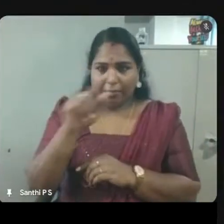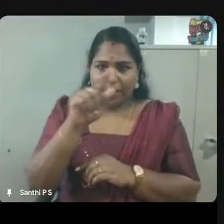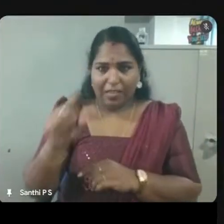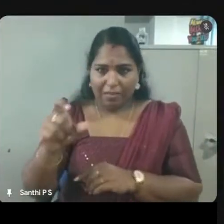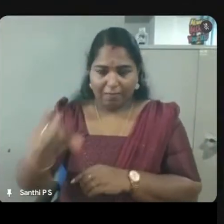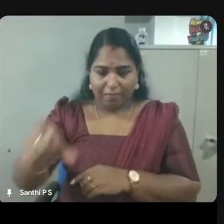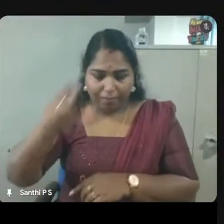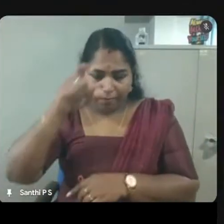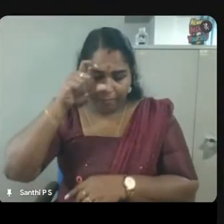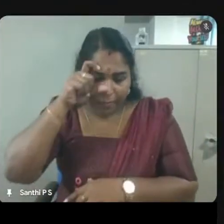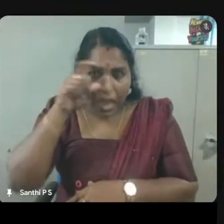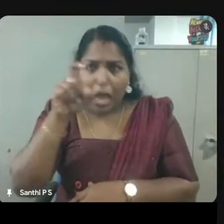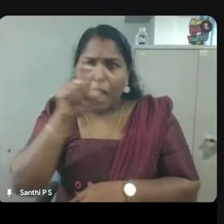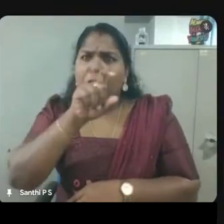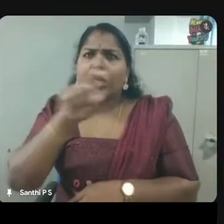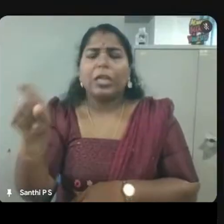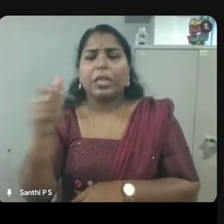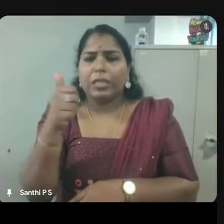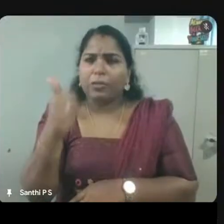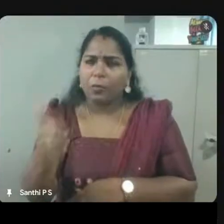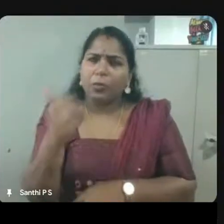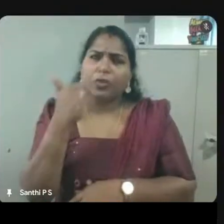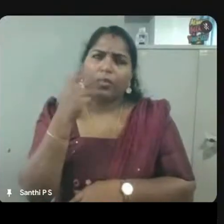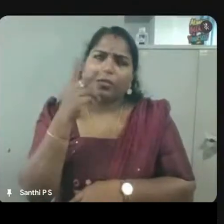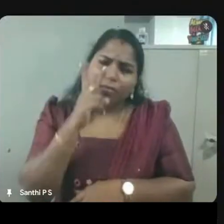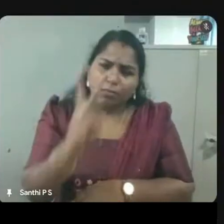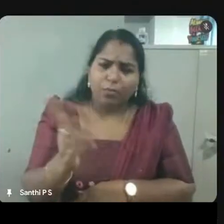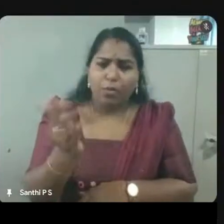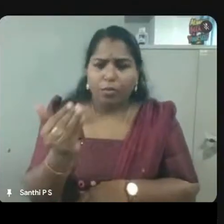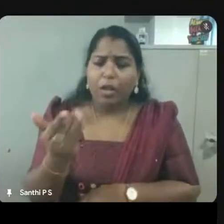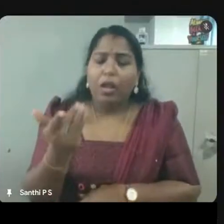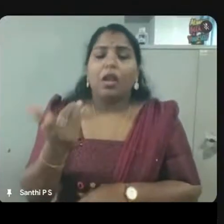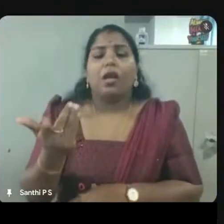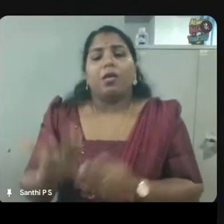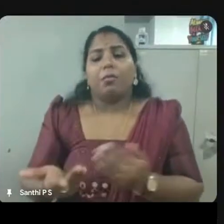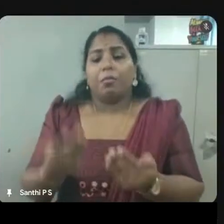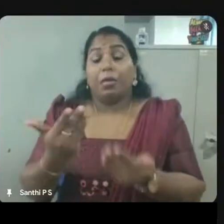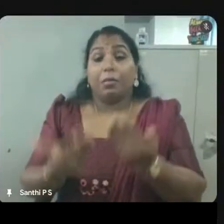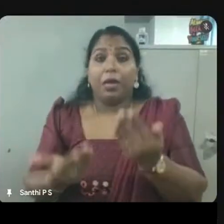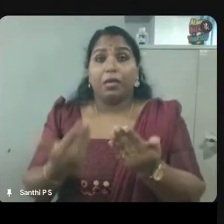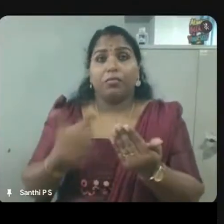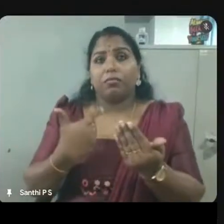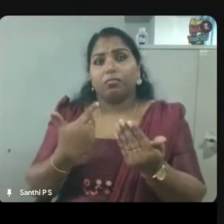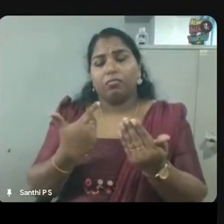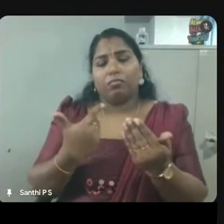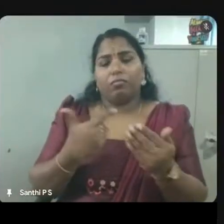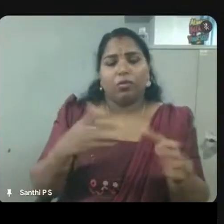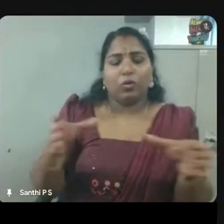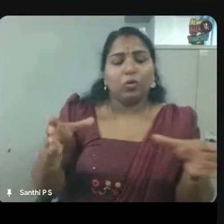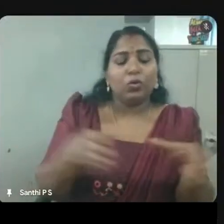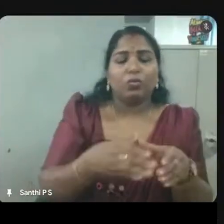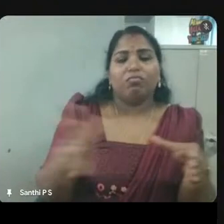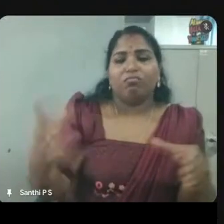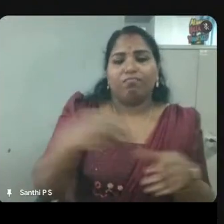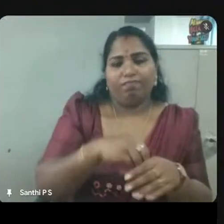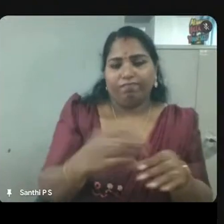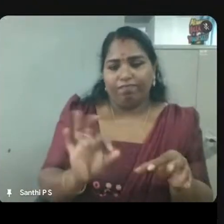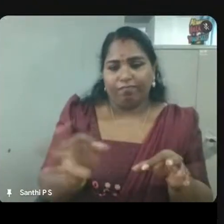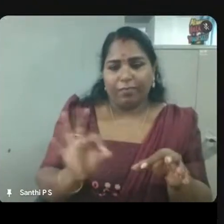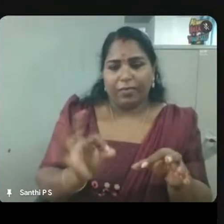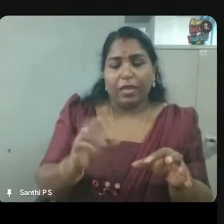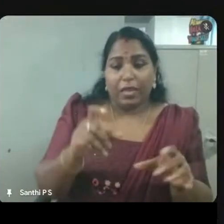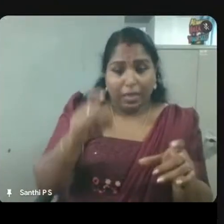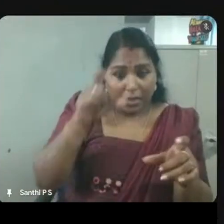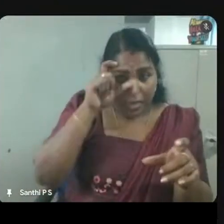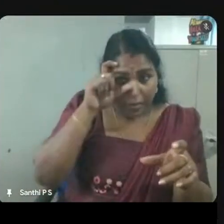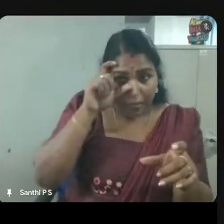70%, 75%, 6/12 ഒക്കെ ഉണ്ടെങ്കിൽ പോലും നമുക്കൊരു ലോ വിഷൻ കാറ്റഗറിയിൽ നമ്മൾ വരുന്നില്ല. അതുപോലെ ഈ കണ്ണാടി വെക്കുന്നത് നമ്മുടെ വിഷ്വൽ